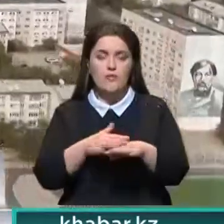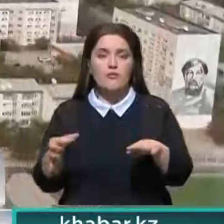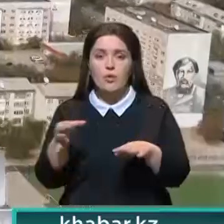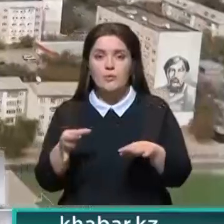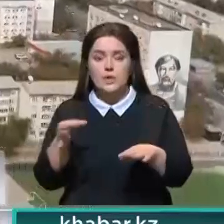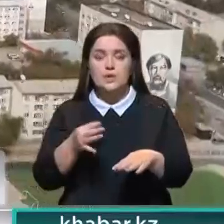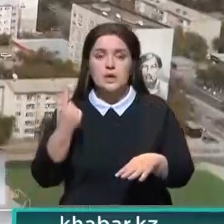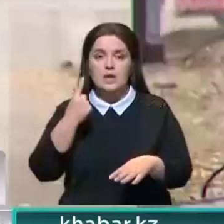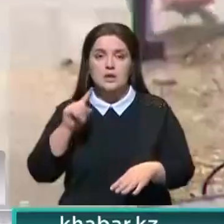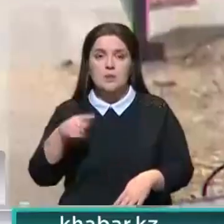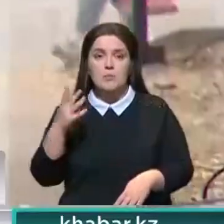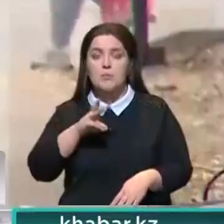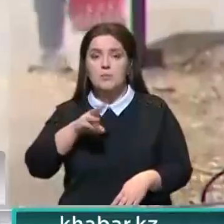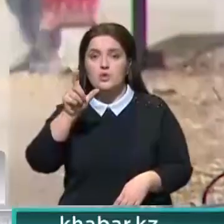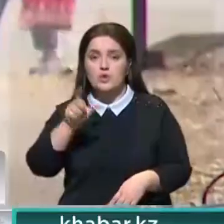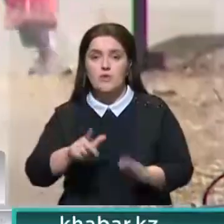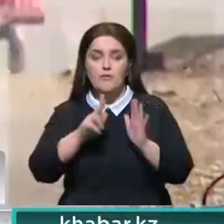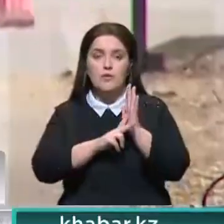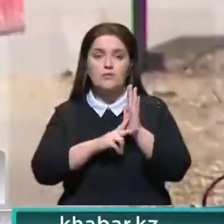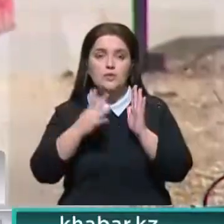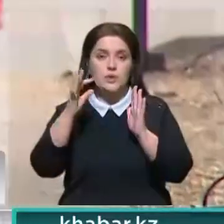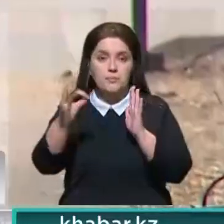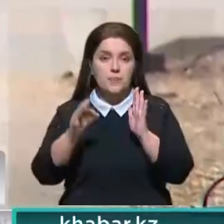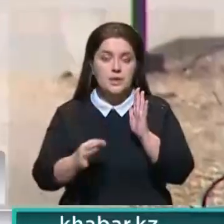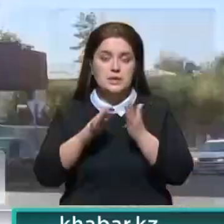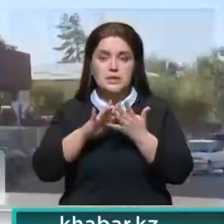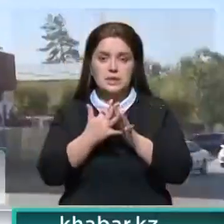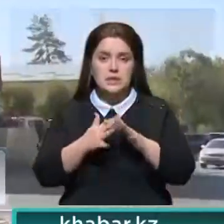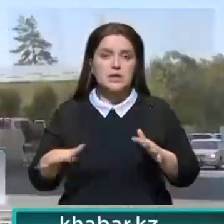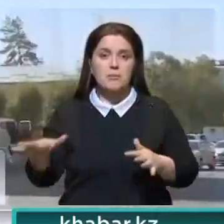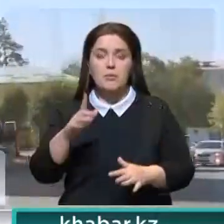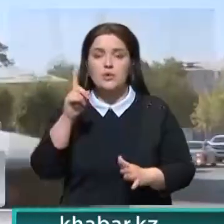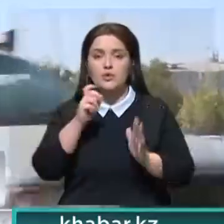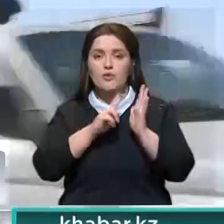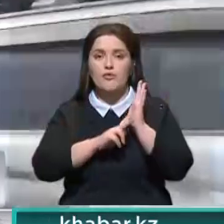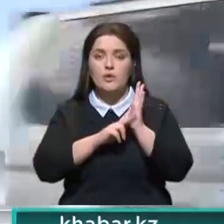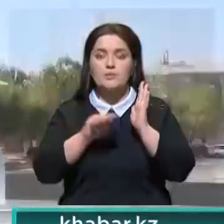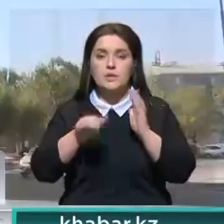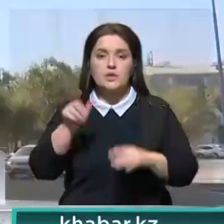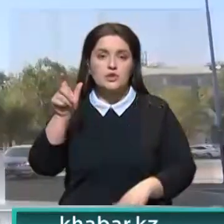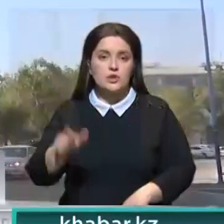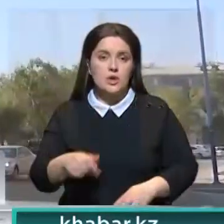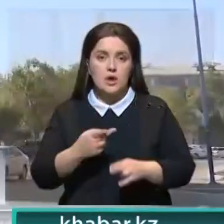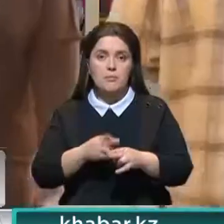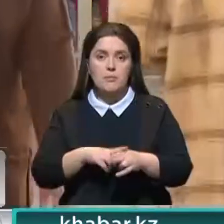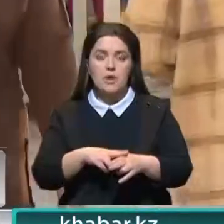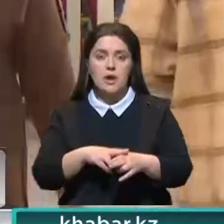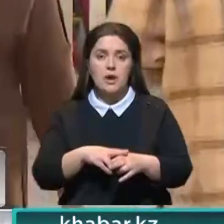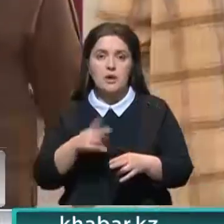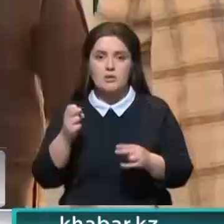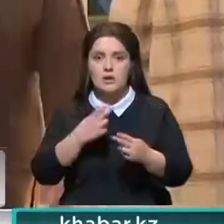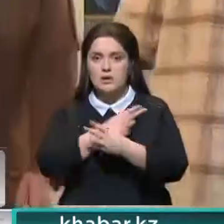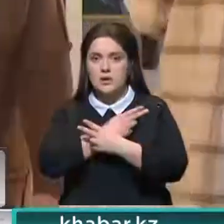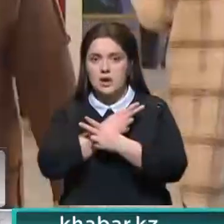больше 1,5 миллиона человек. 84% из них в сельской местности. 180 тысяч человек живут в прямом смысле на